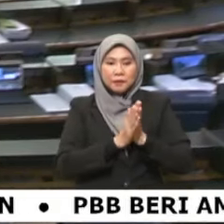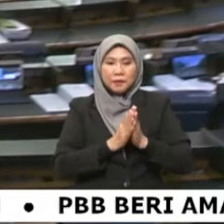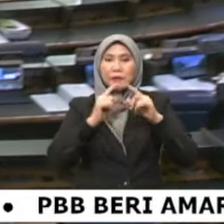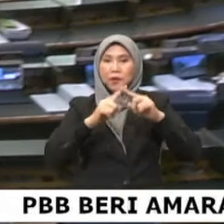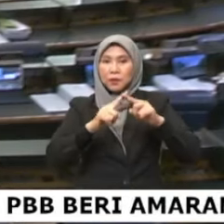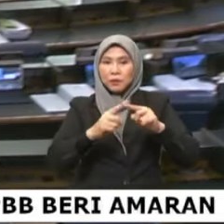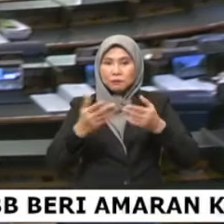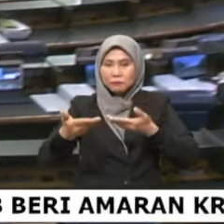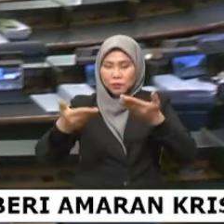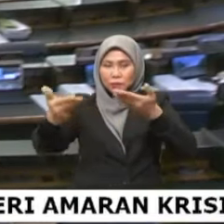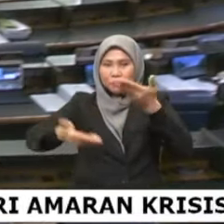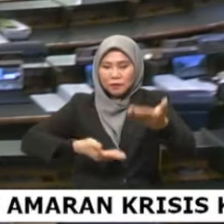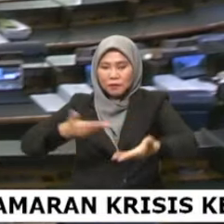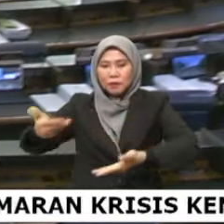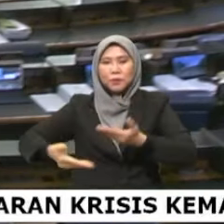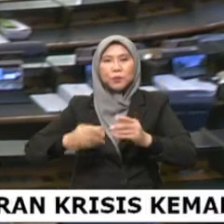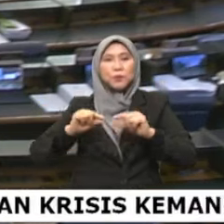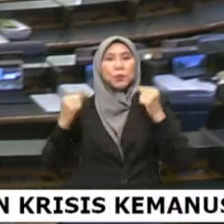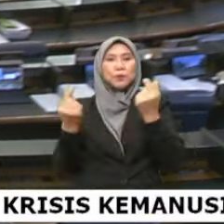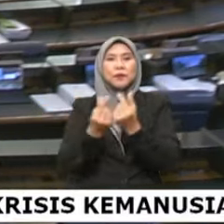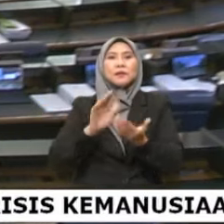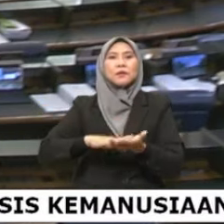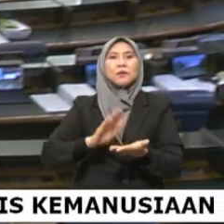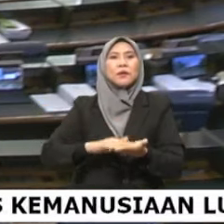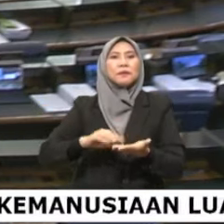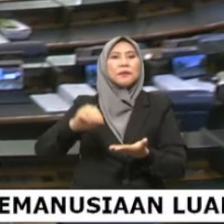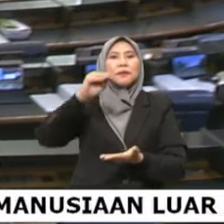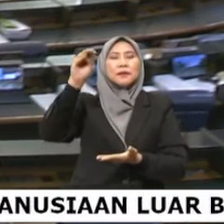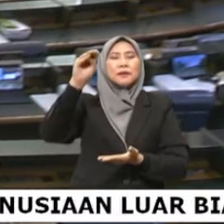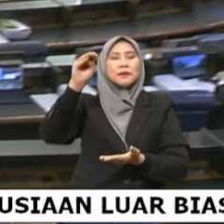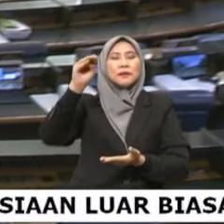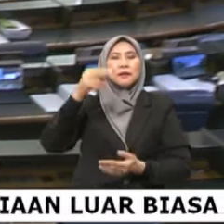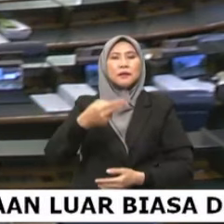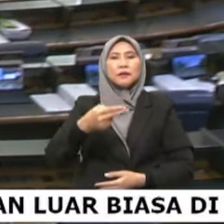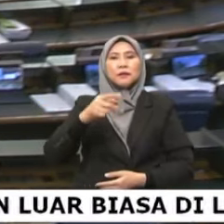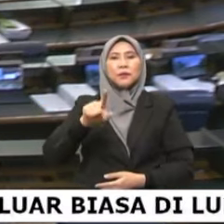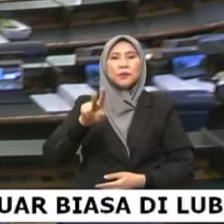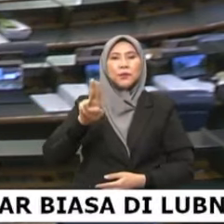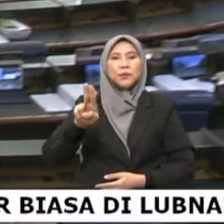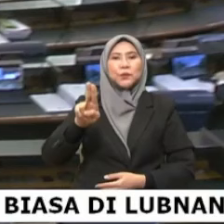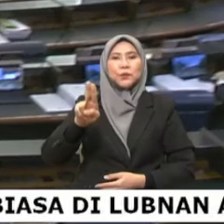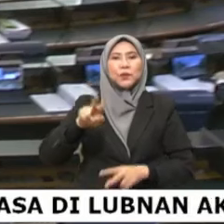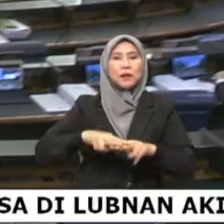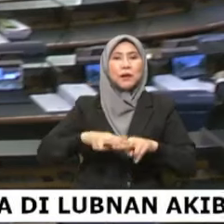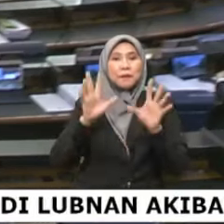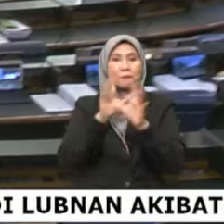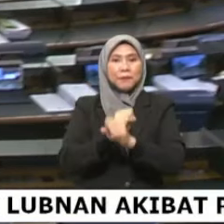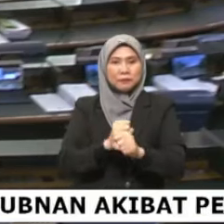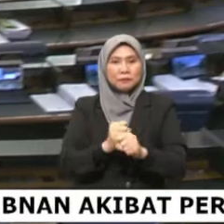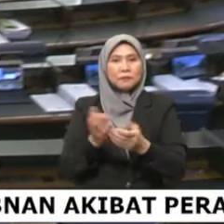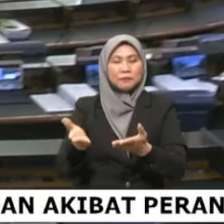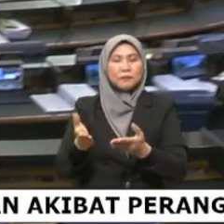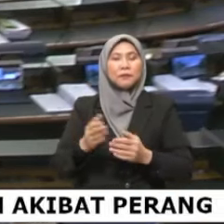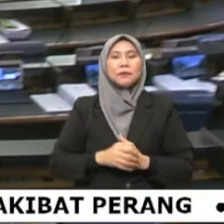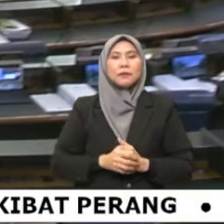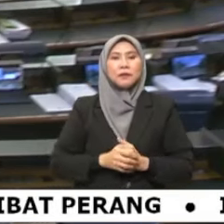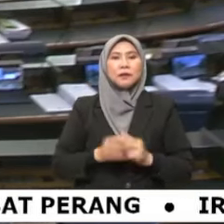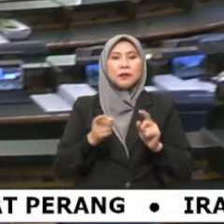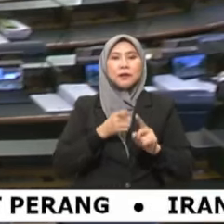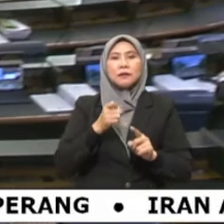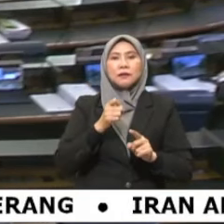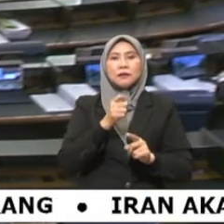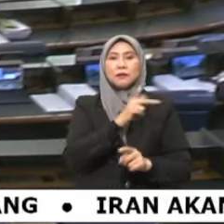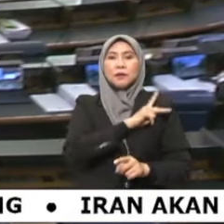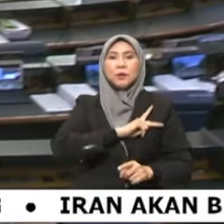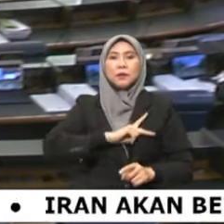untuk mengalu-alukan rombongan daripada Sekolah Menengah Kebangsaan Hulu Kelang Ampang yang dikurai oleh Puan Nazura